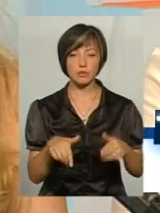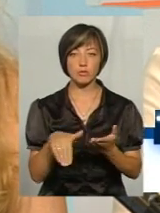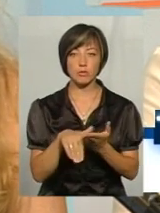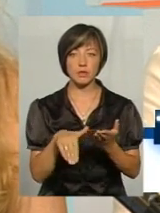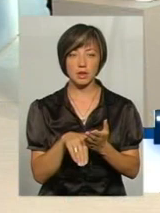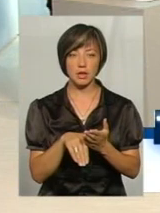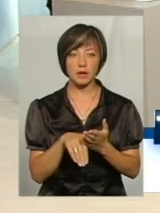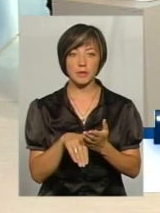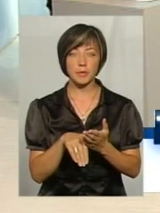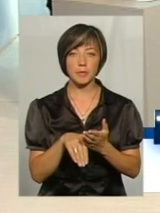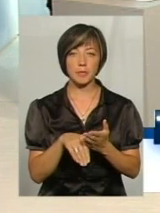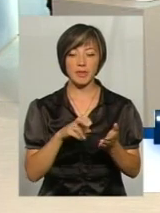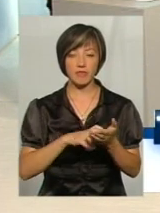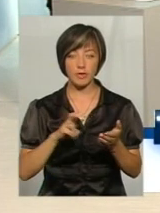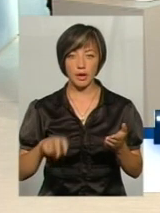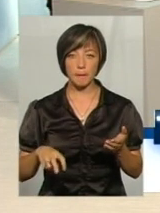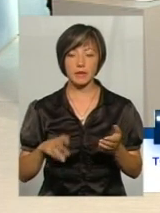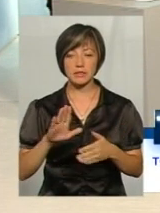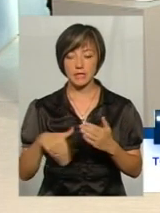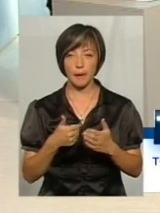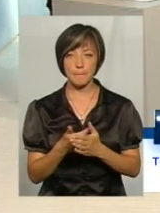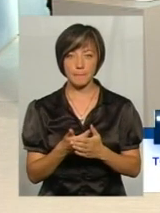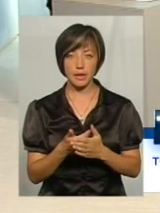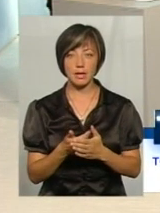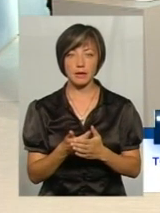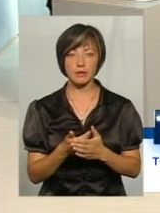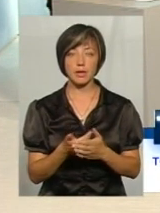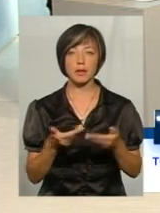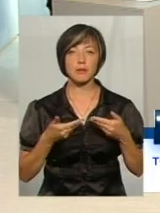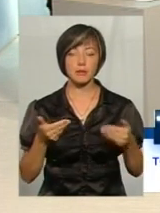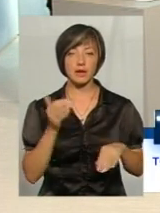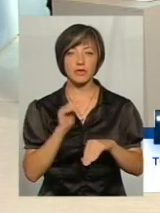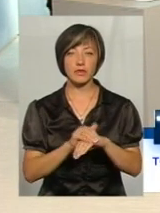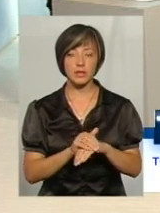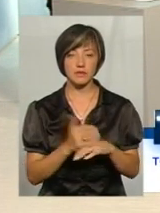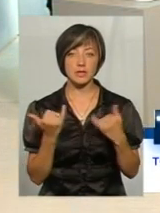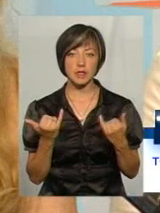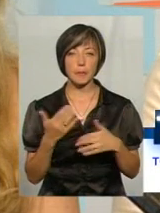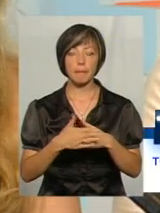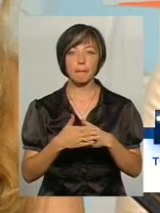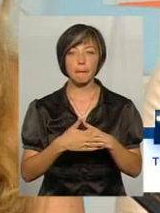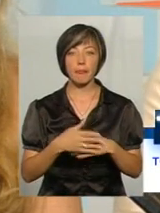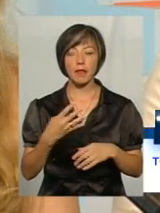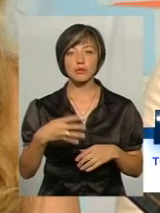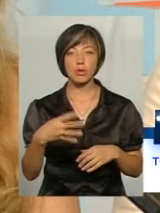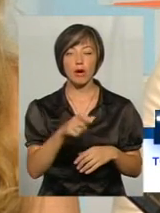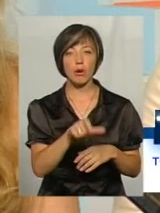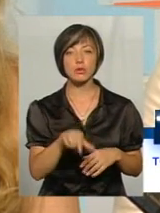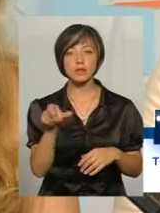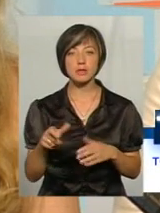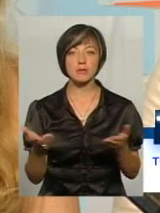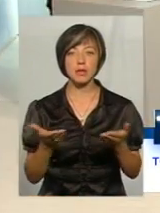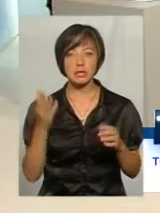їм вибратися. І з тих пір ми виявили, зараз нас там близько 40 осіб, які